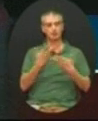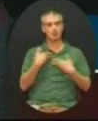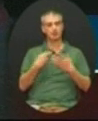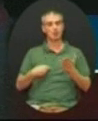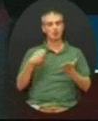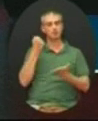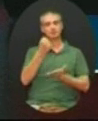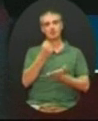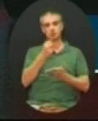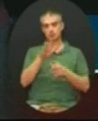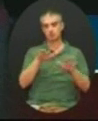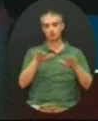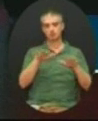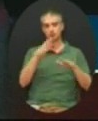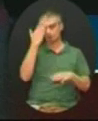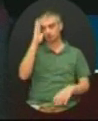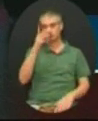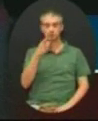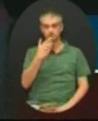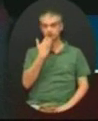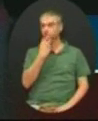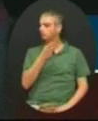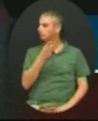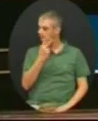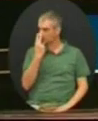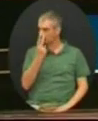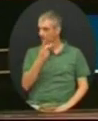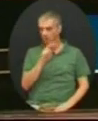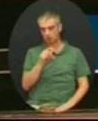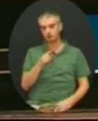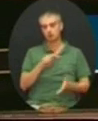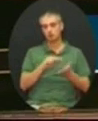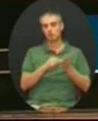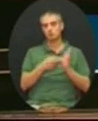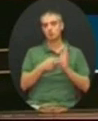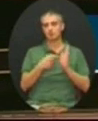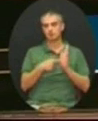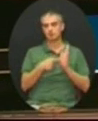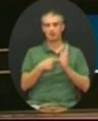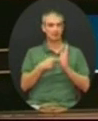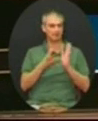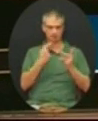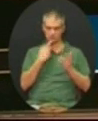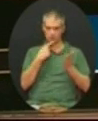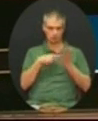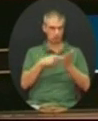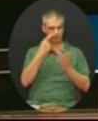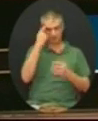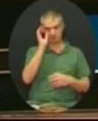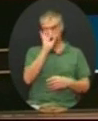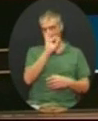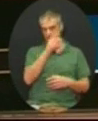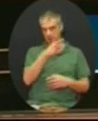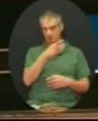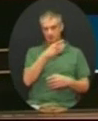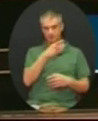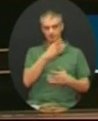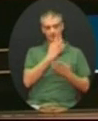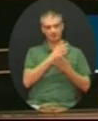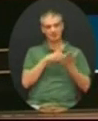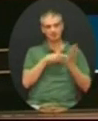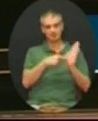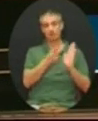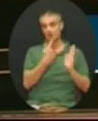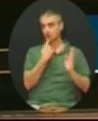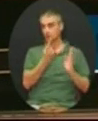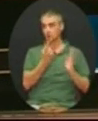מימון מממשלות זרות. זה הסיפור. וזה נראה שהעניין הוא פוליטי בגלל הסיבה. כי אם ניקח את העמדה שהצגת כאן,